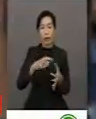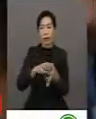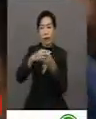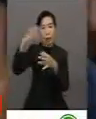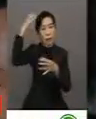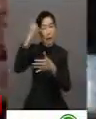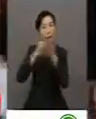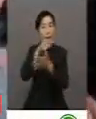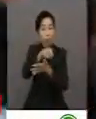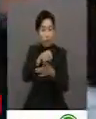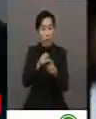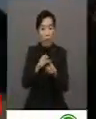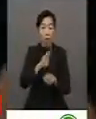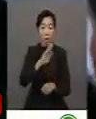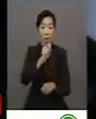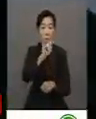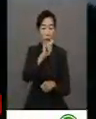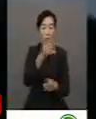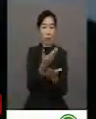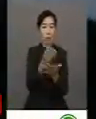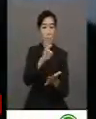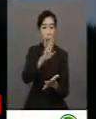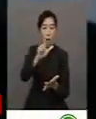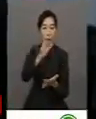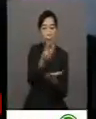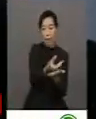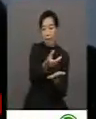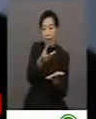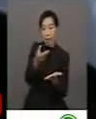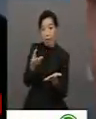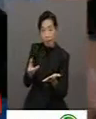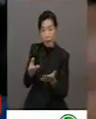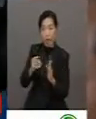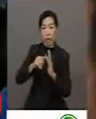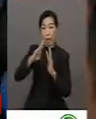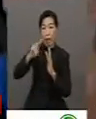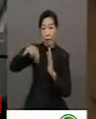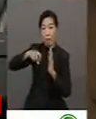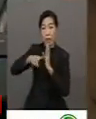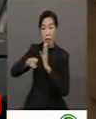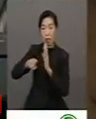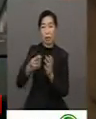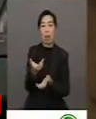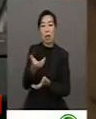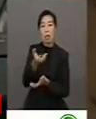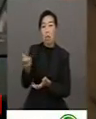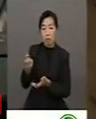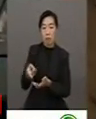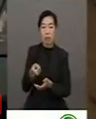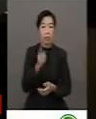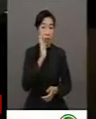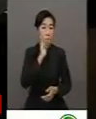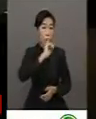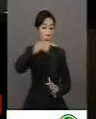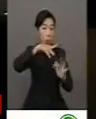เป็นผู้ให้ยืมเงินในการดาวรถยนต์จำนวน6ล้านบาทประเด็นนี้นะคะนายไผ่เปิดเผยค่ะว่าเขาเป็นเพียงตัวกลางในการหารถย